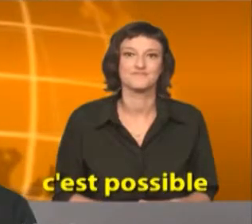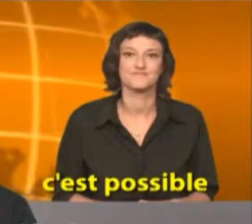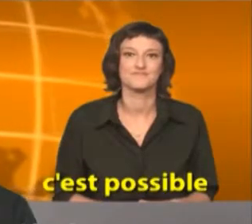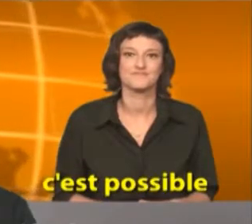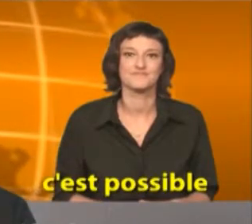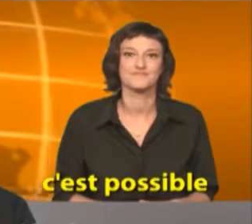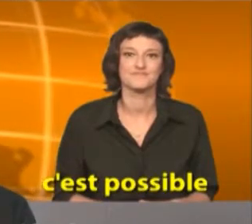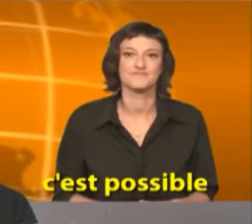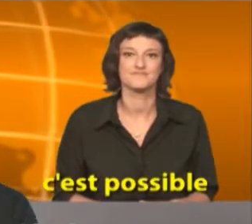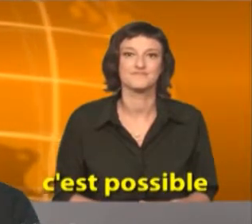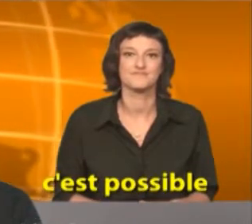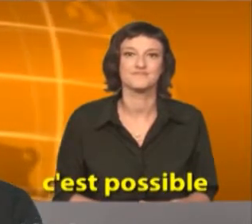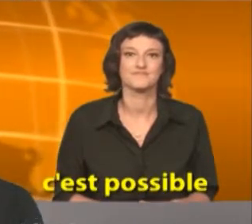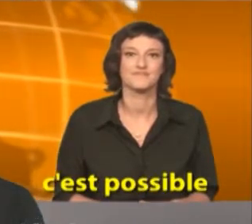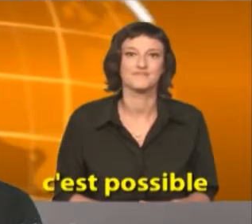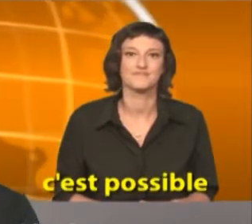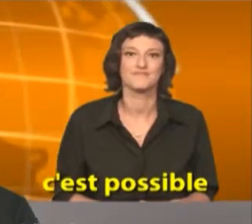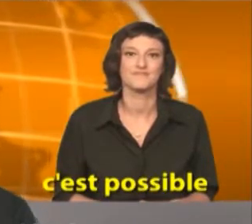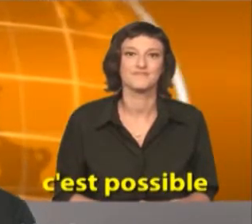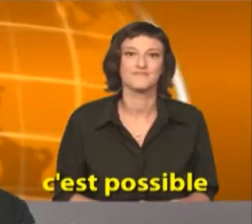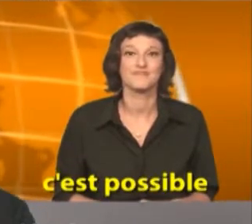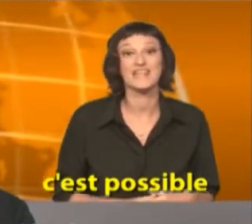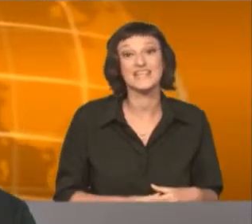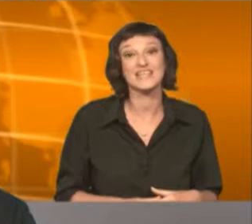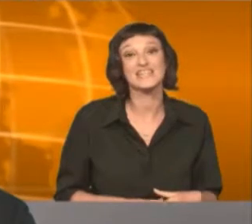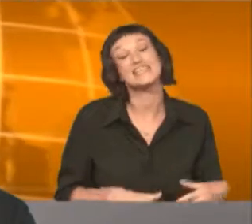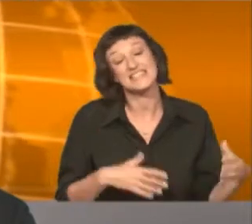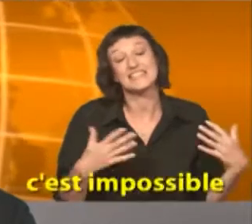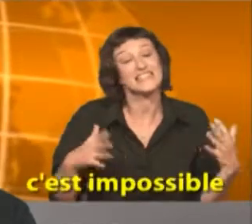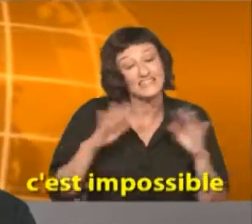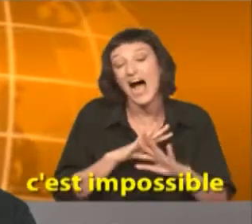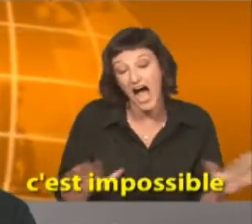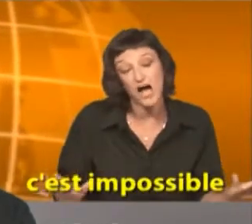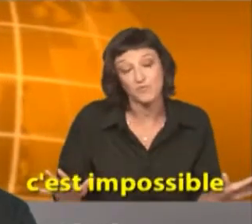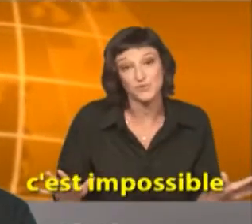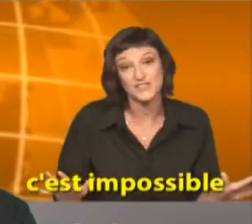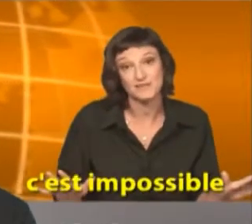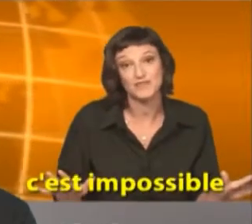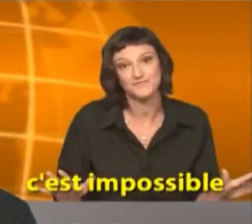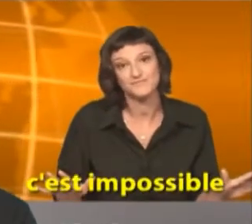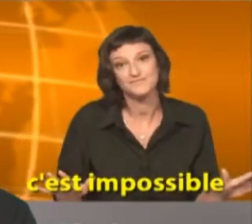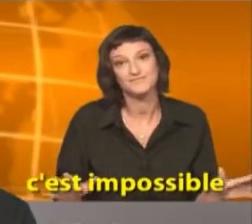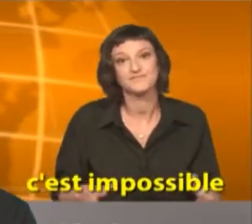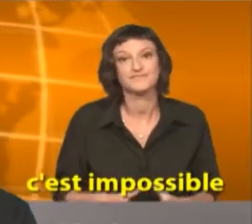È possibile. È possibile. Et c'est